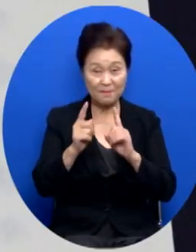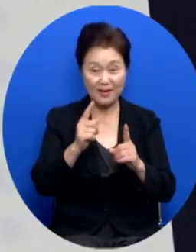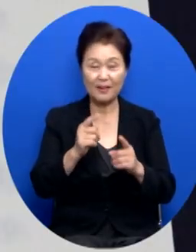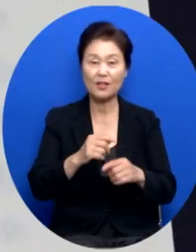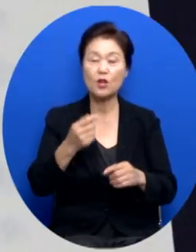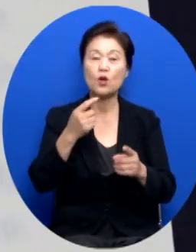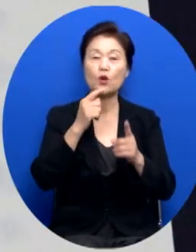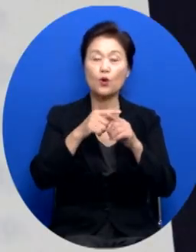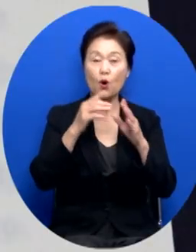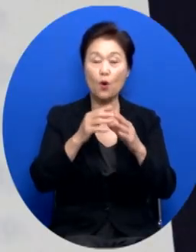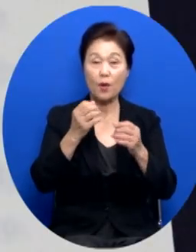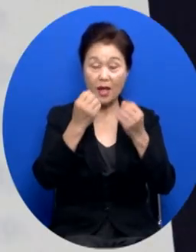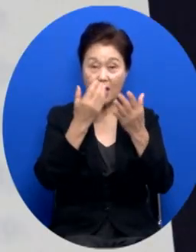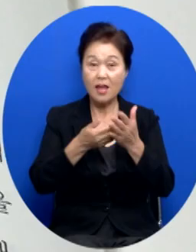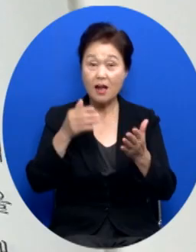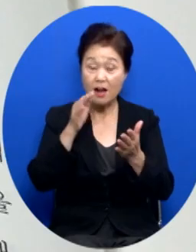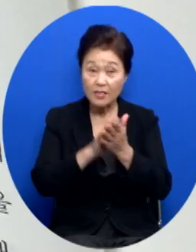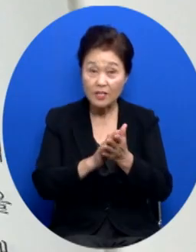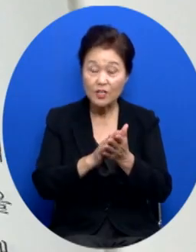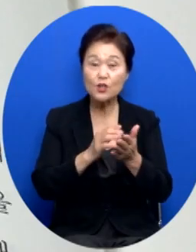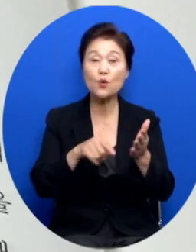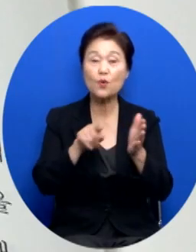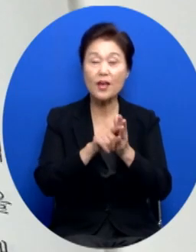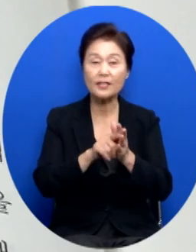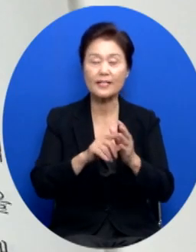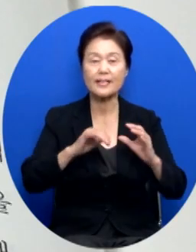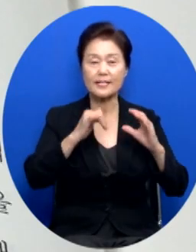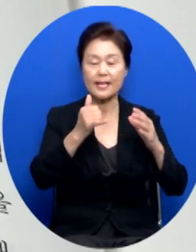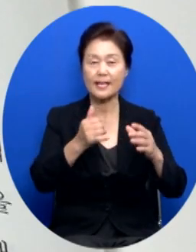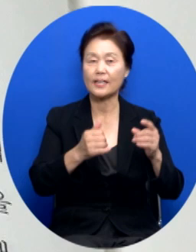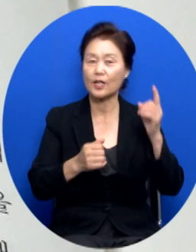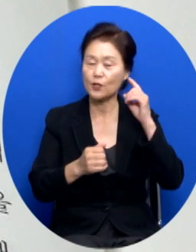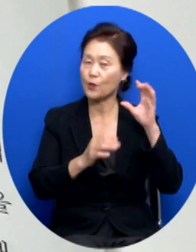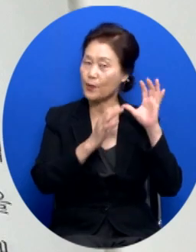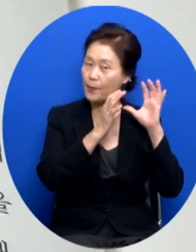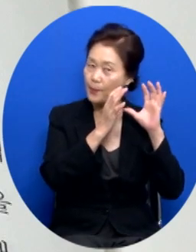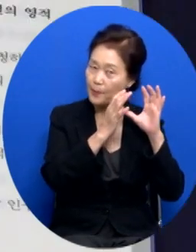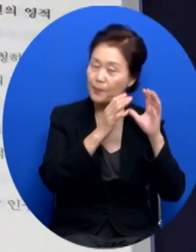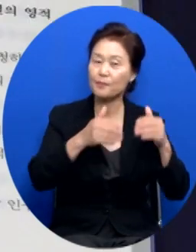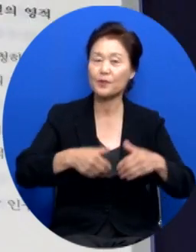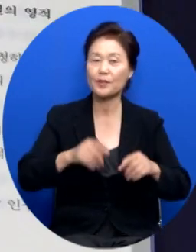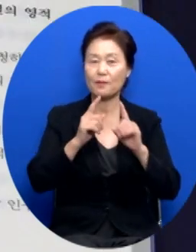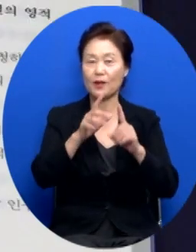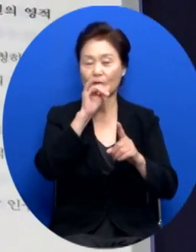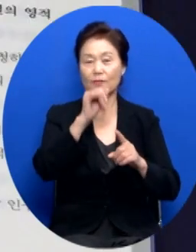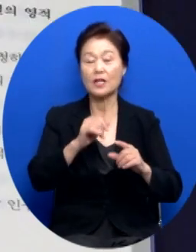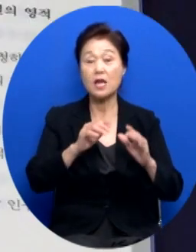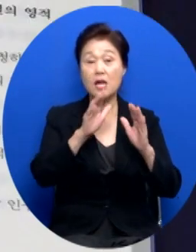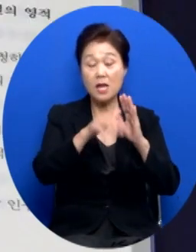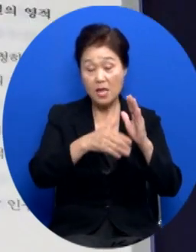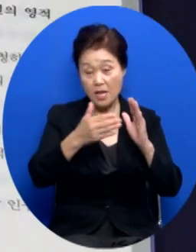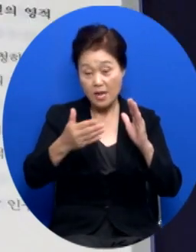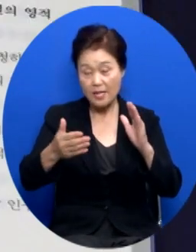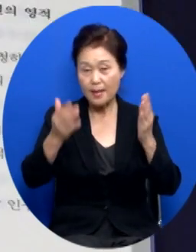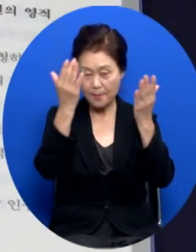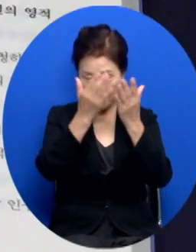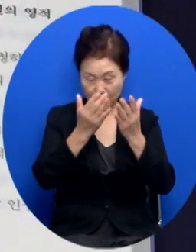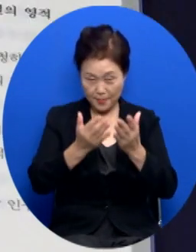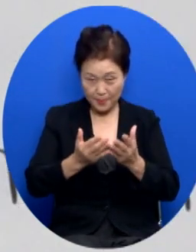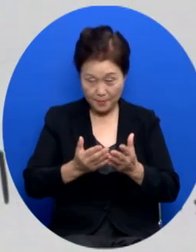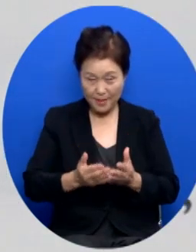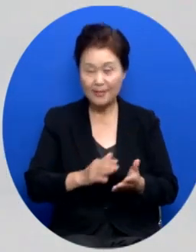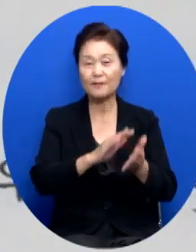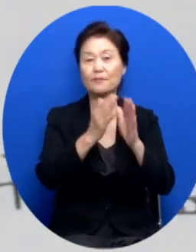혁신을 위해선 먼저 세상의 소리에 경청해야 한다고 말하는 코모드 박사. 무엇보다 시대 흐름에 맞는 목회 패러다임의